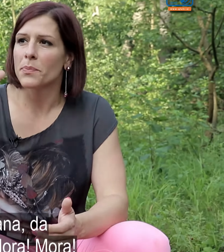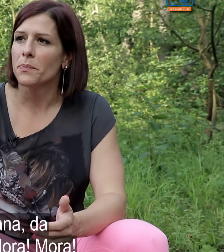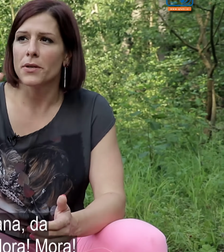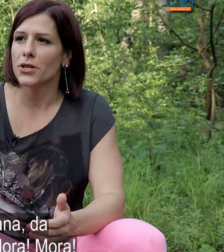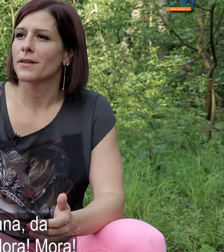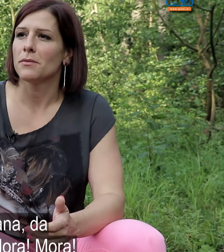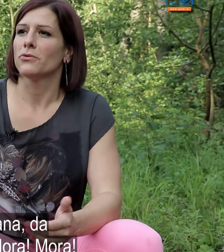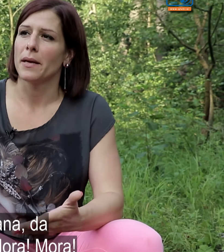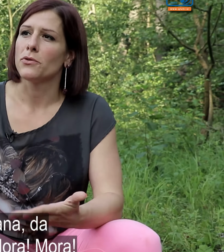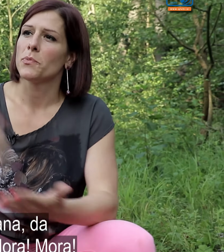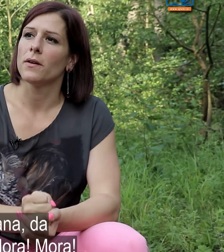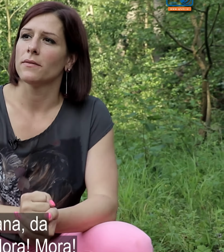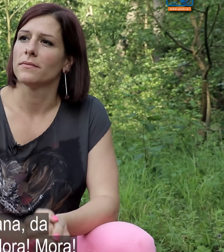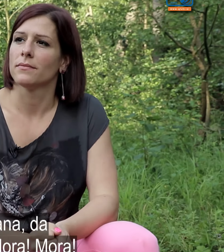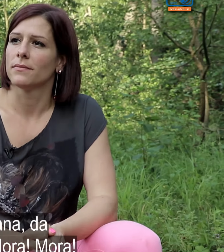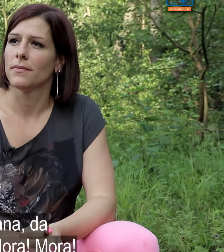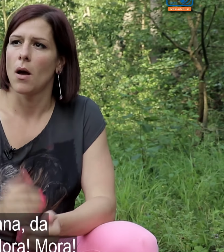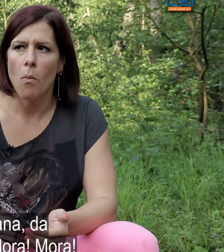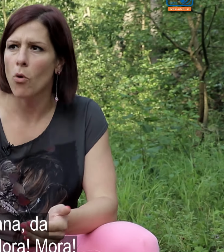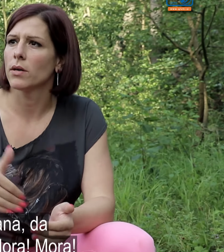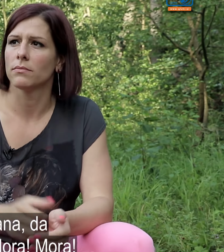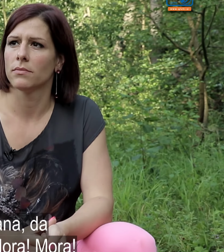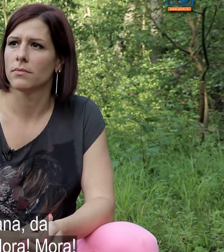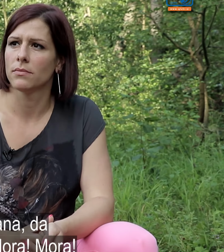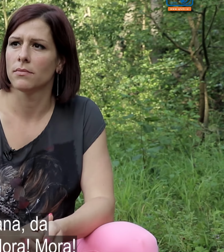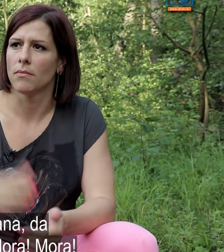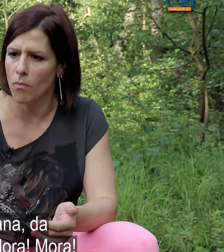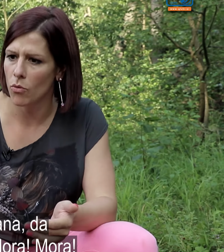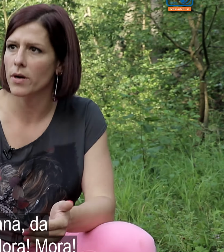Jaz sem prepričana, da bo tebi uspelo.